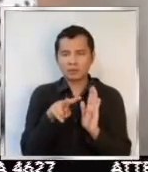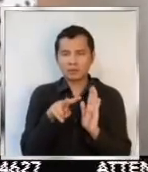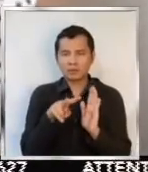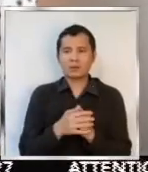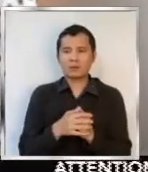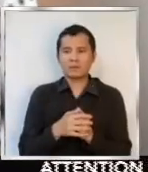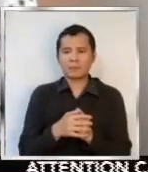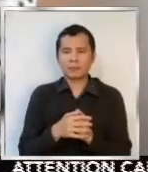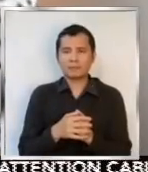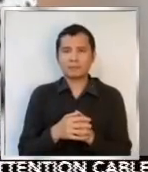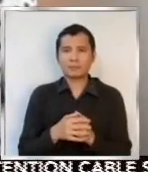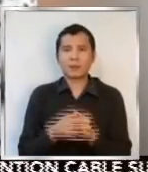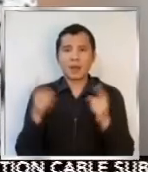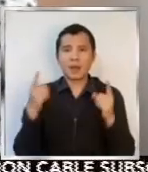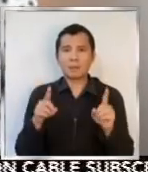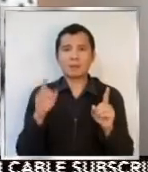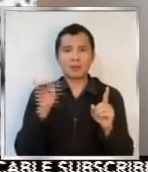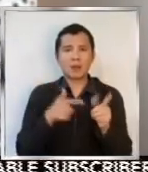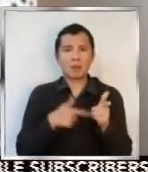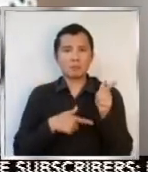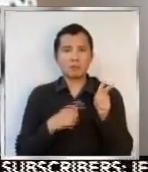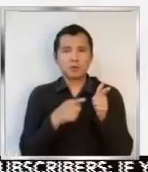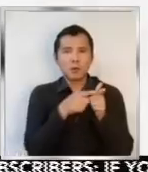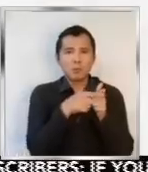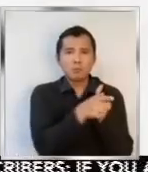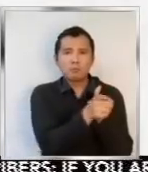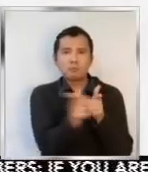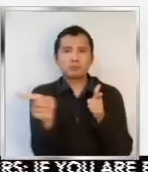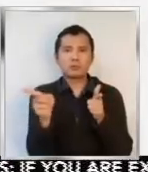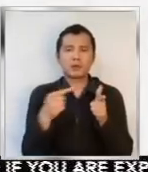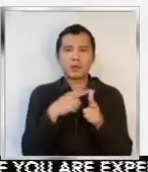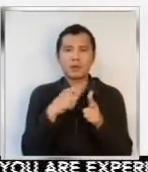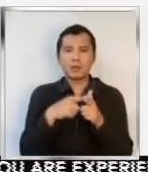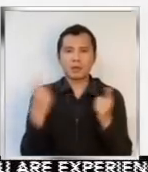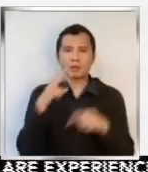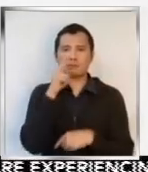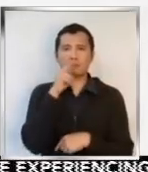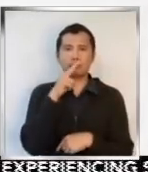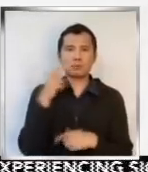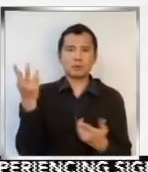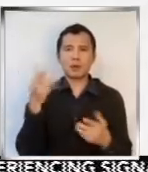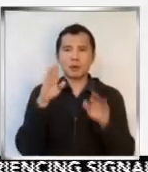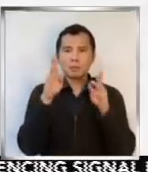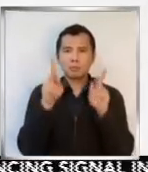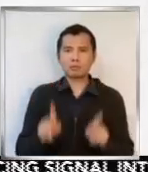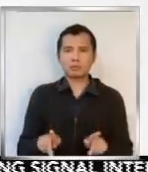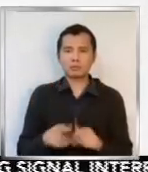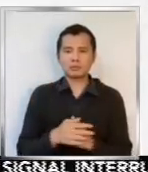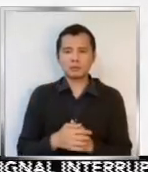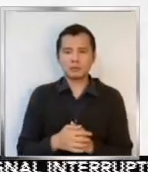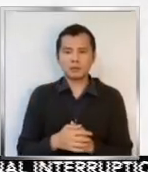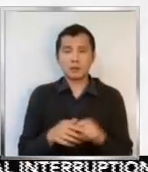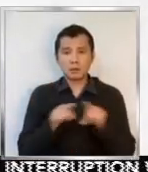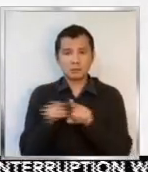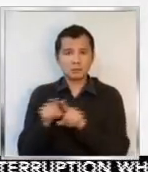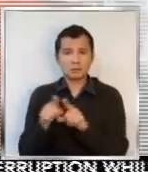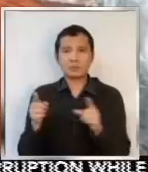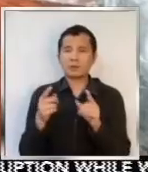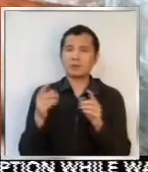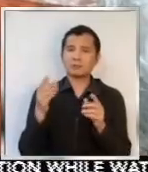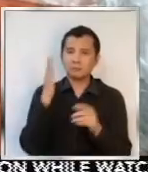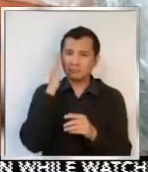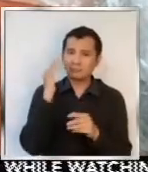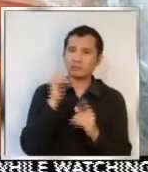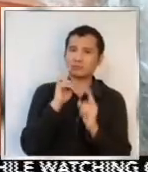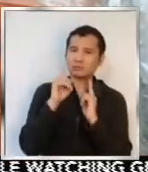bala? Tamaan kung sino man yung mga nanonood. Nakausap ng GMA News si Buena Vista Mayor Nancy Madrigal at ayon sa